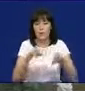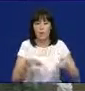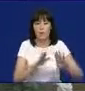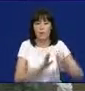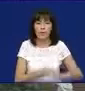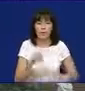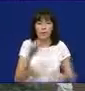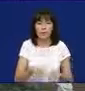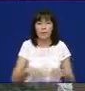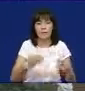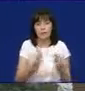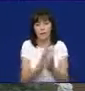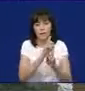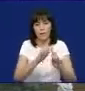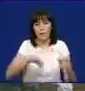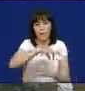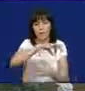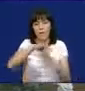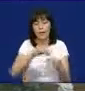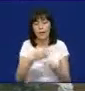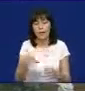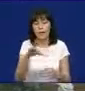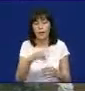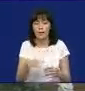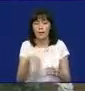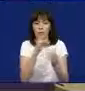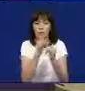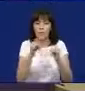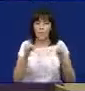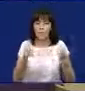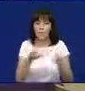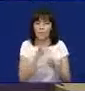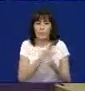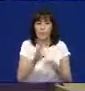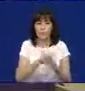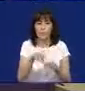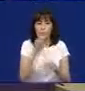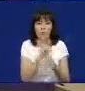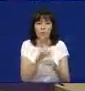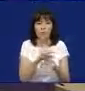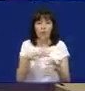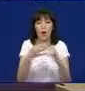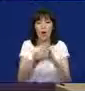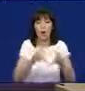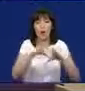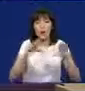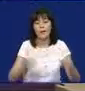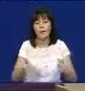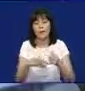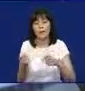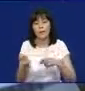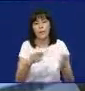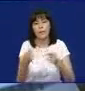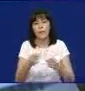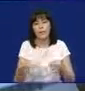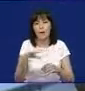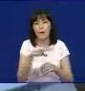Тұяқбаевқа индустрияландыру картасына ауданда шұрат өндіру жобасын енгізуді жүктеді. Сондай ақ ауыл әкімдерінің жерді аукционға шығаруда